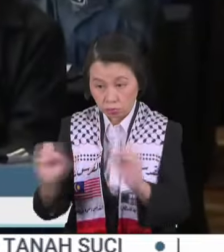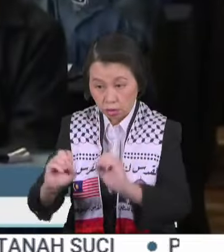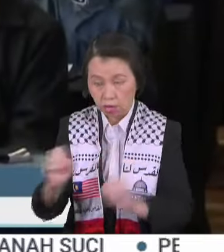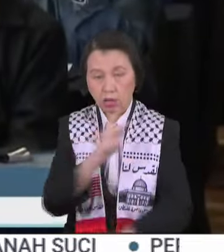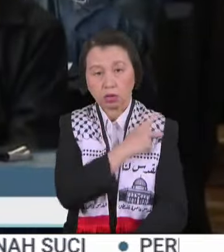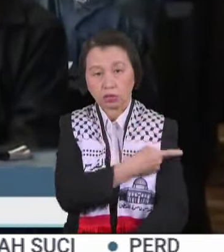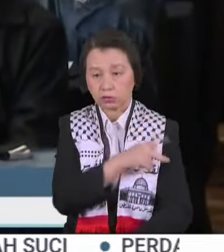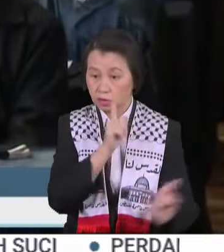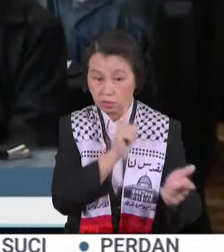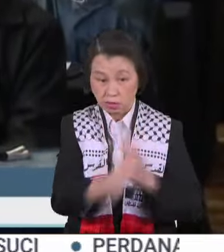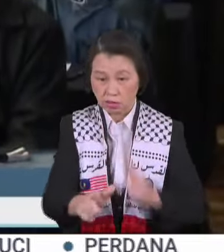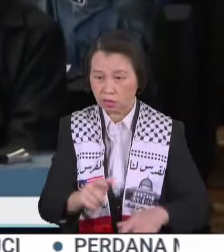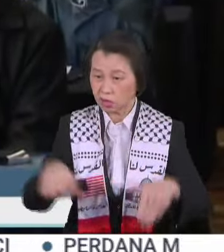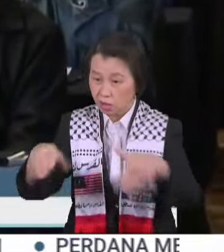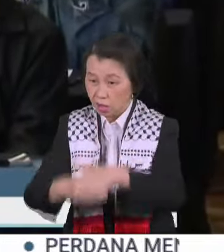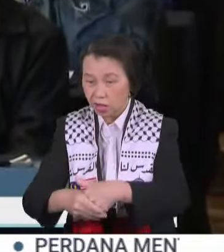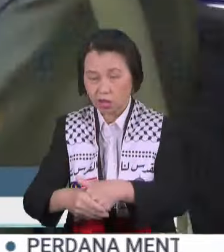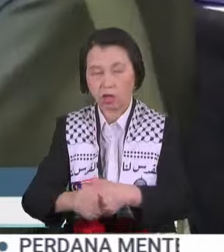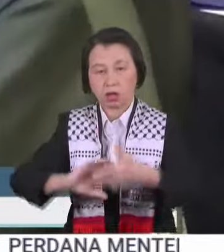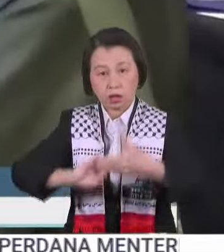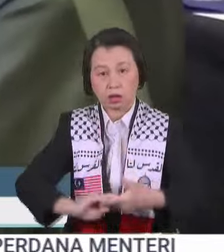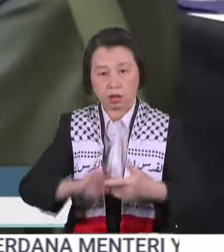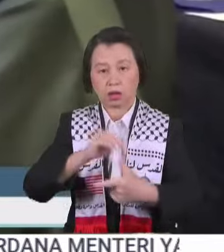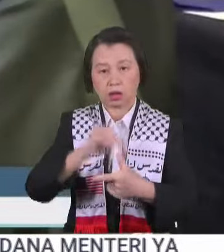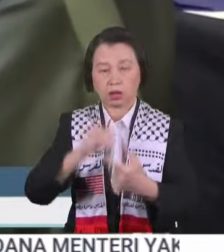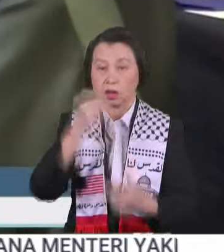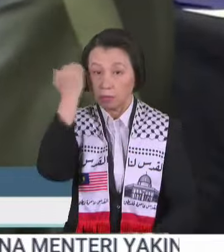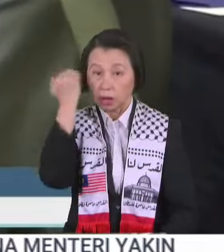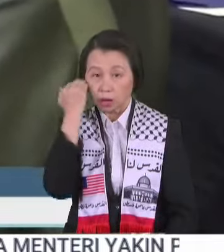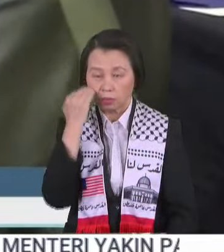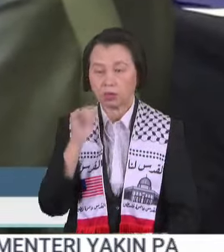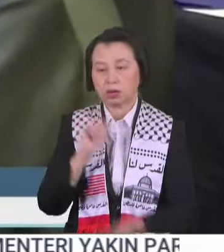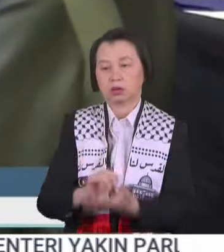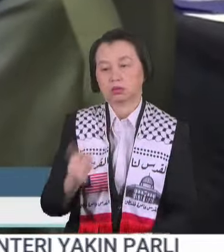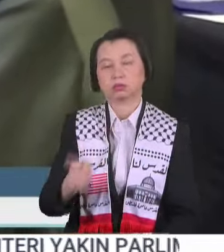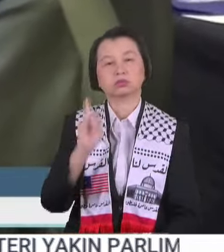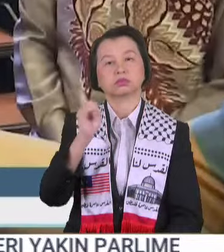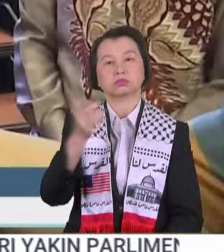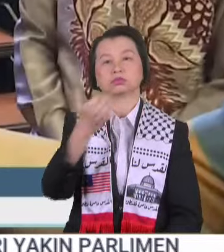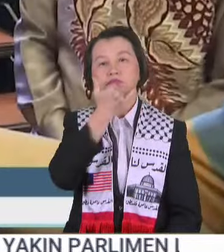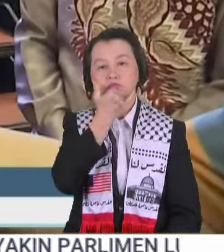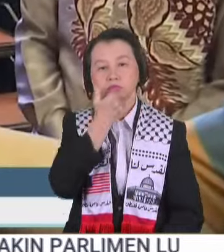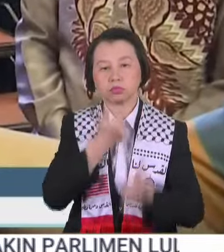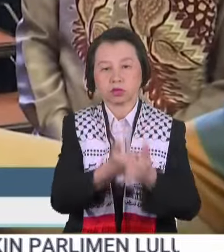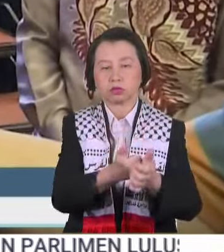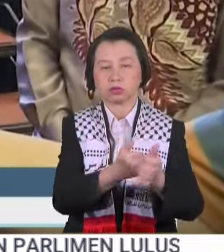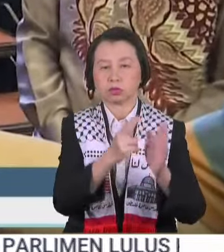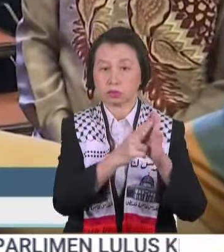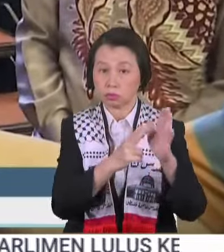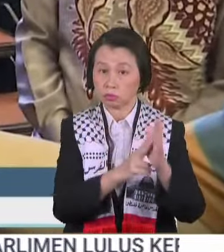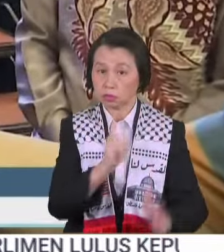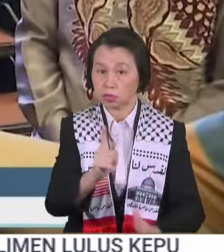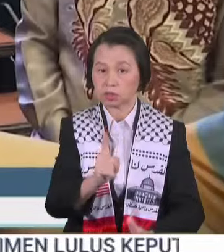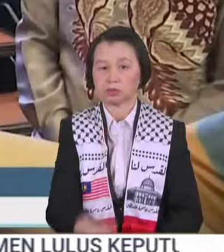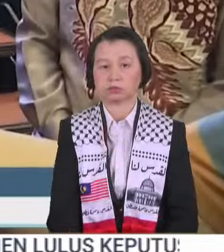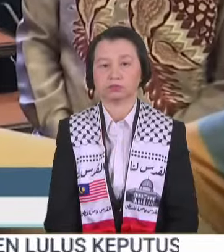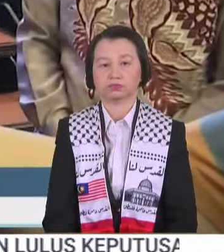kebenaran berkahwin daripada pendaftar atau mahkamah juga merupakan kesalahan jenayah syariah. Kita juga